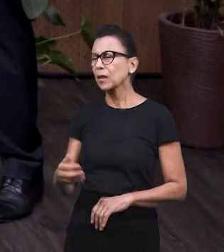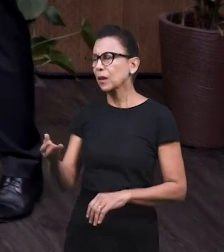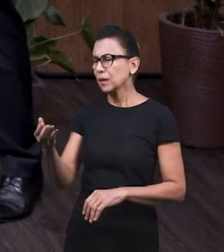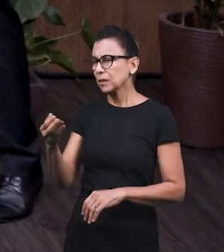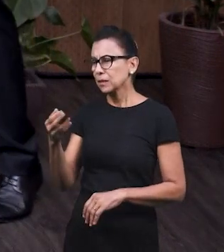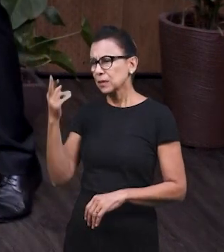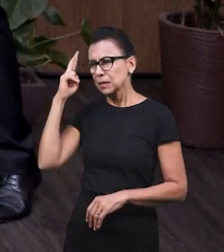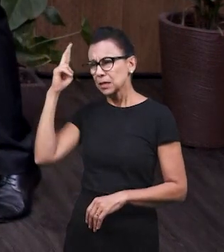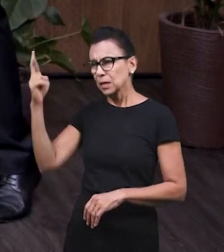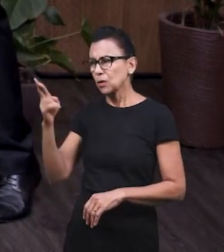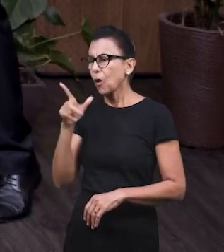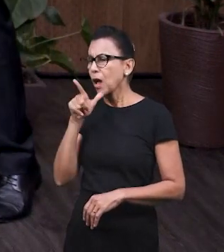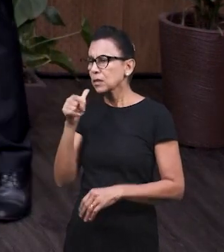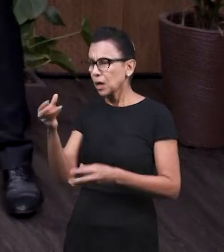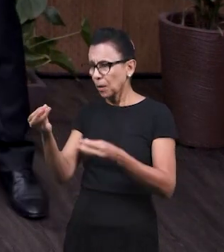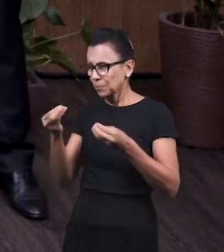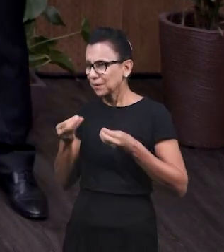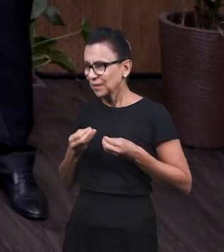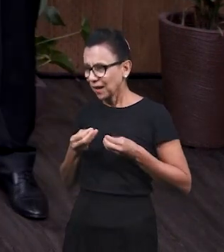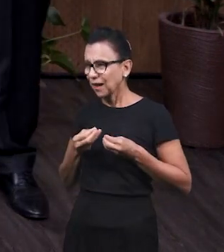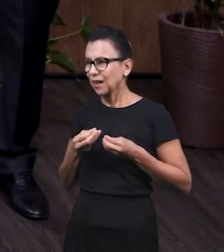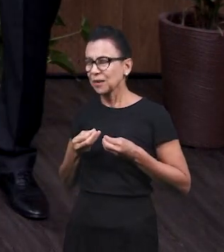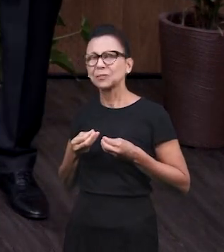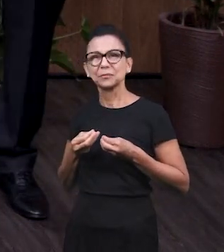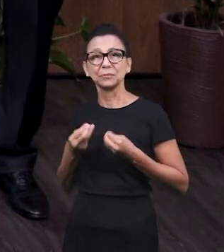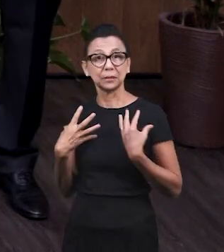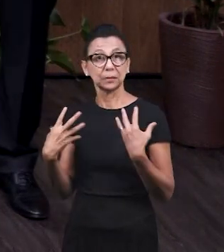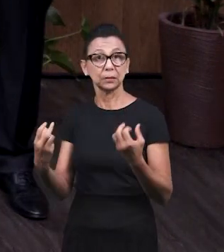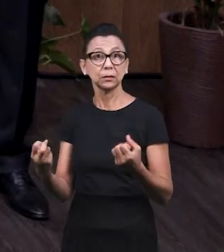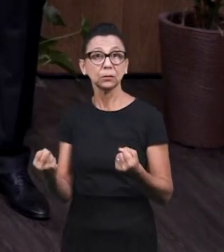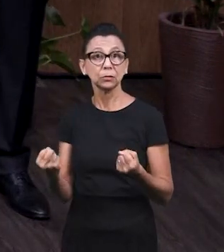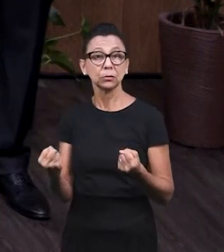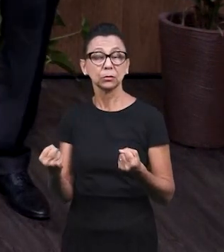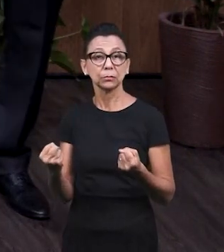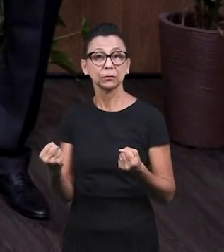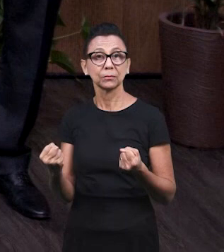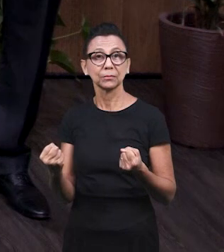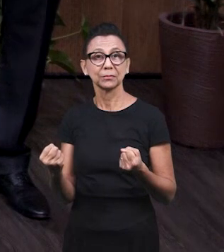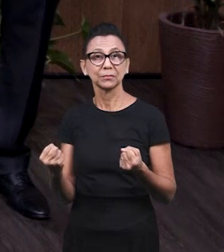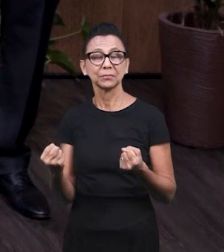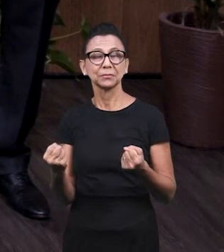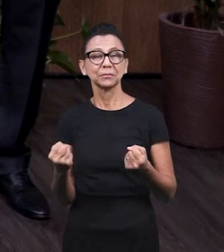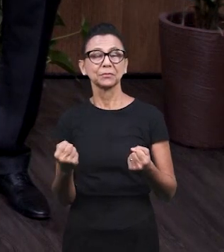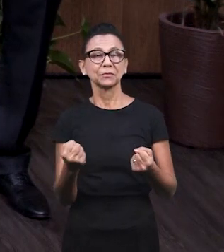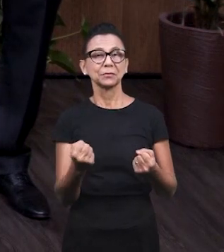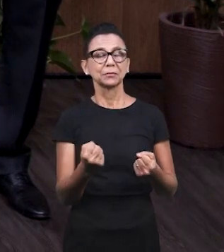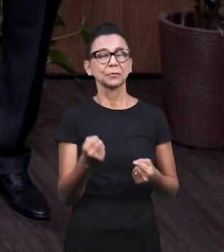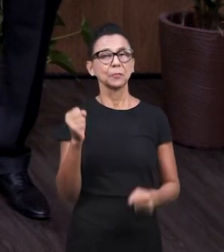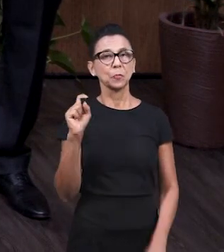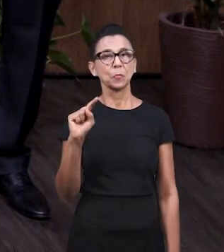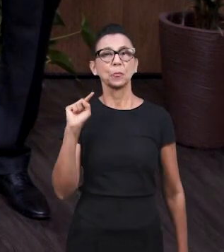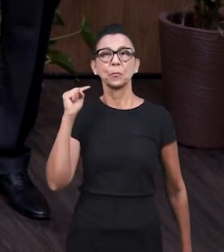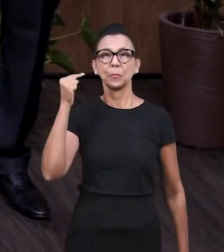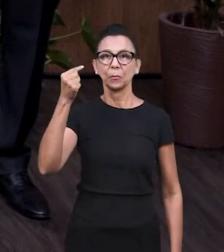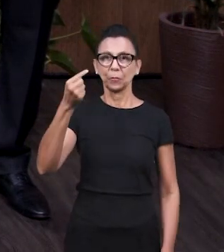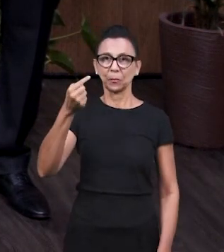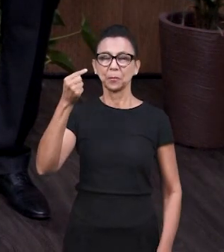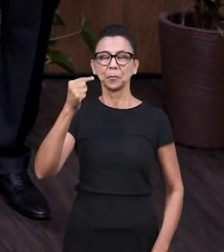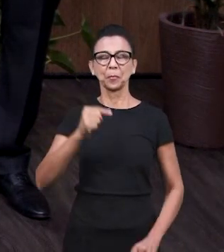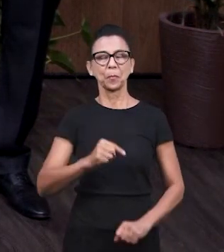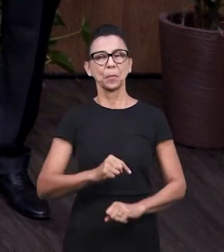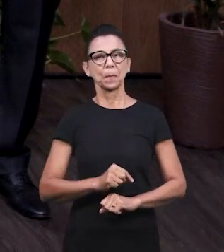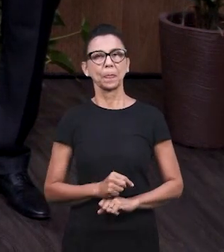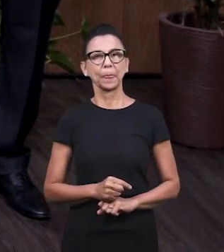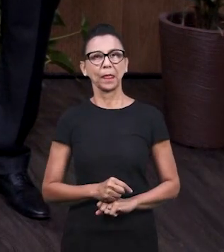donne-moi, Seigneur, de cette eau. Elle a accepté l'appel. Et ensuite, le Seigneur